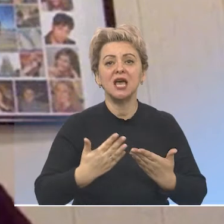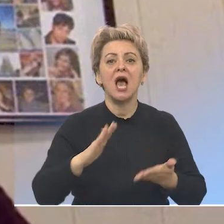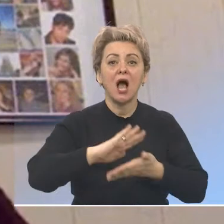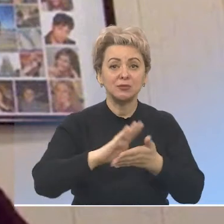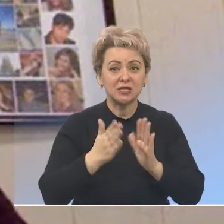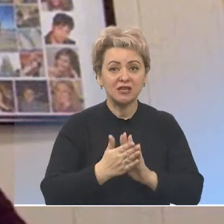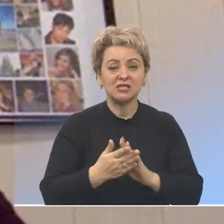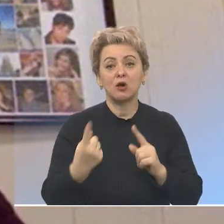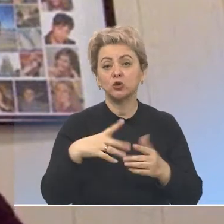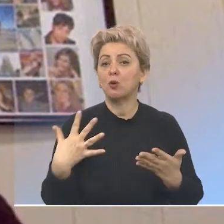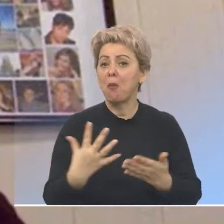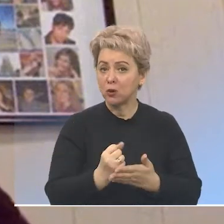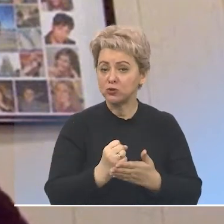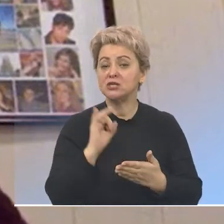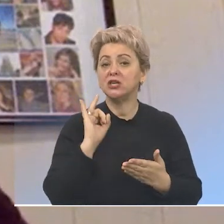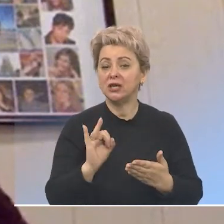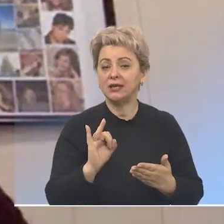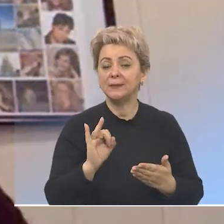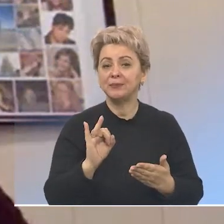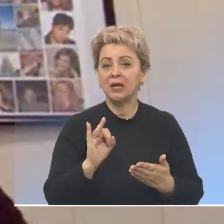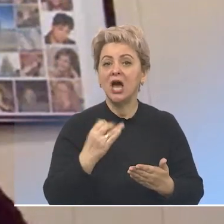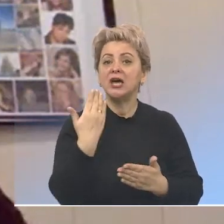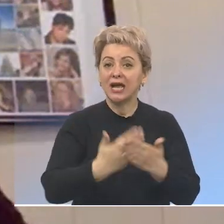к сложившимся обстоятельствам и